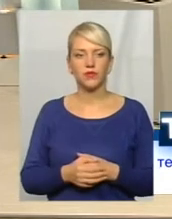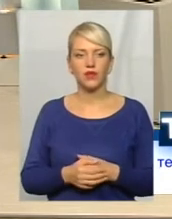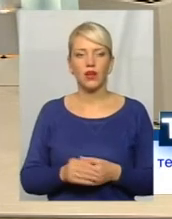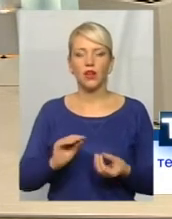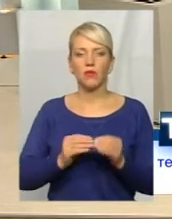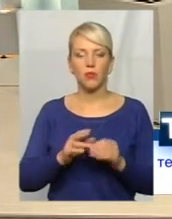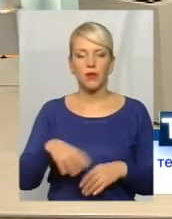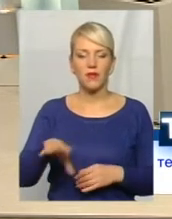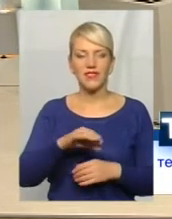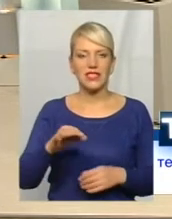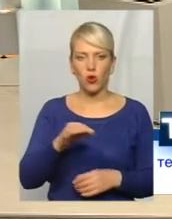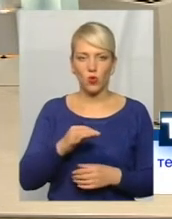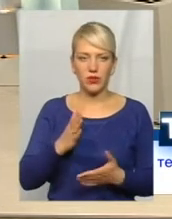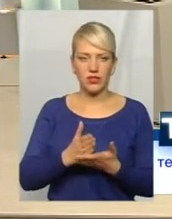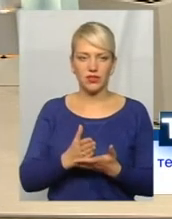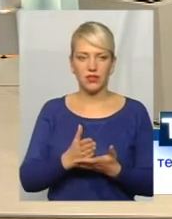по всій області.